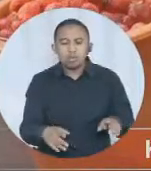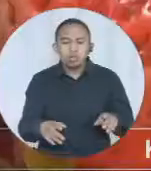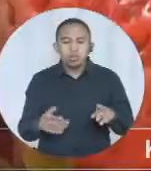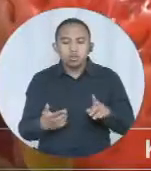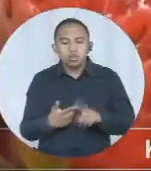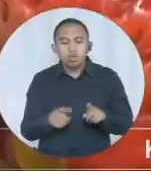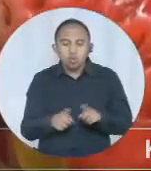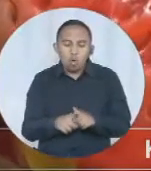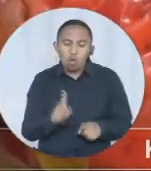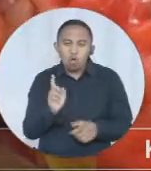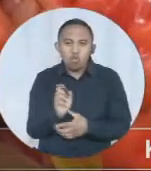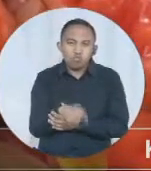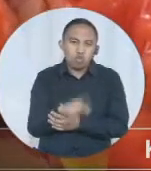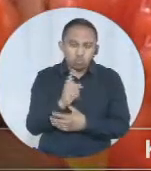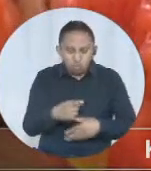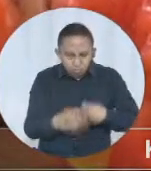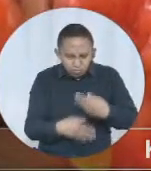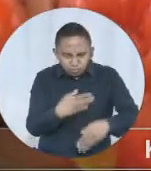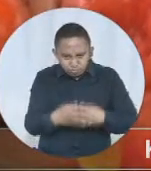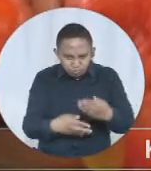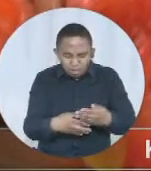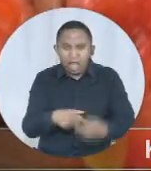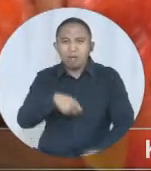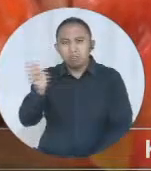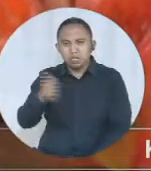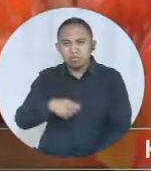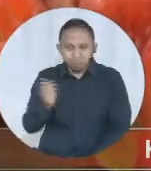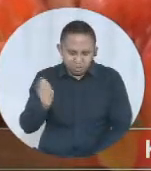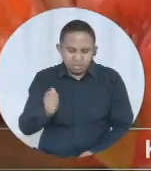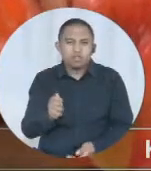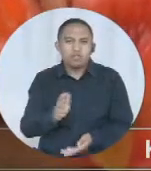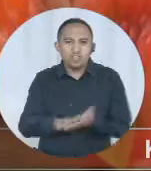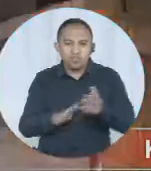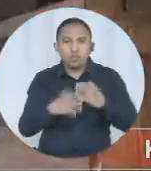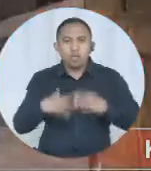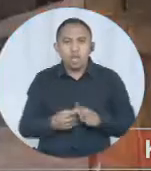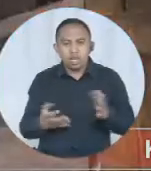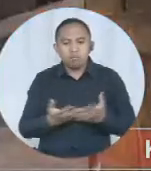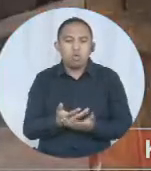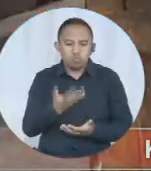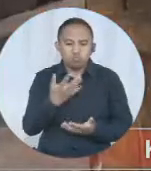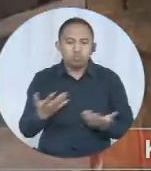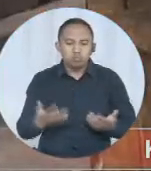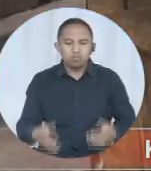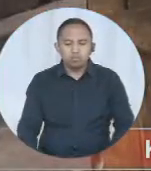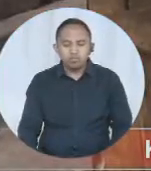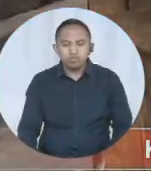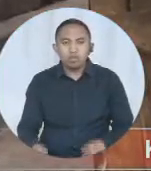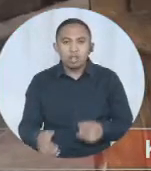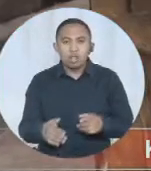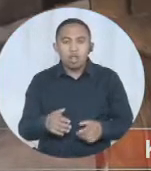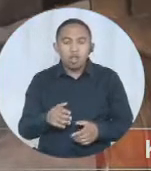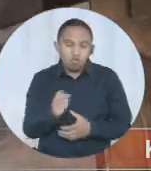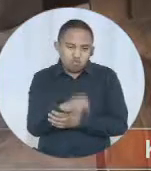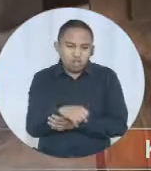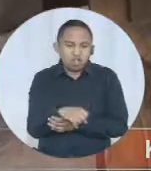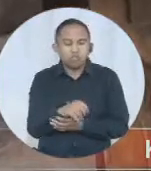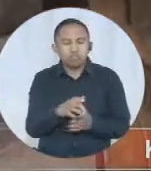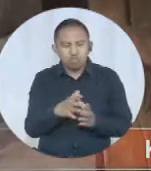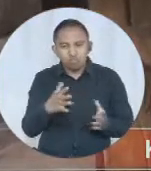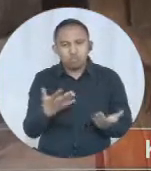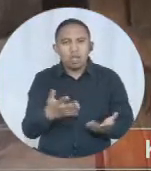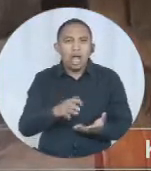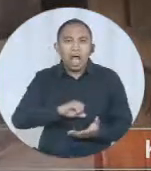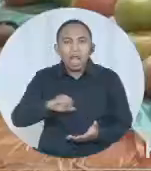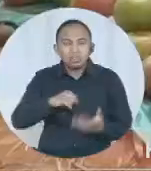no vaaolana ampiodinana aingana ny toekarena. Tsy simba ny vokatra, mitombo ny asa. Efa manomboka raha